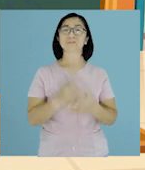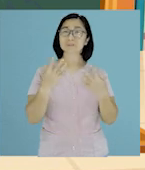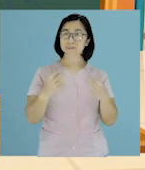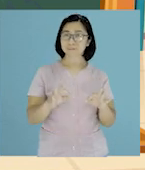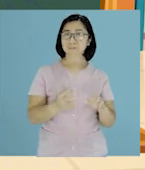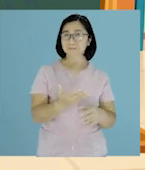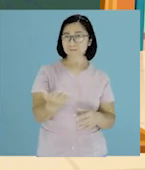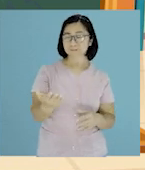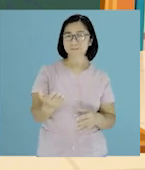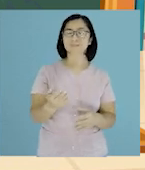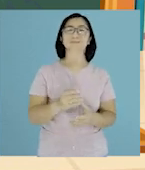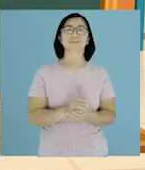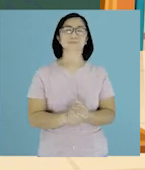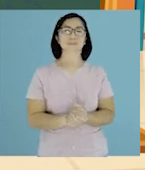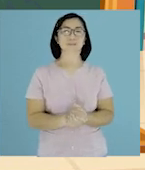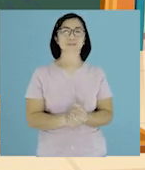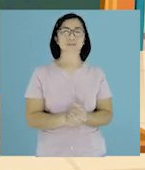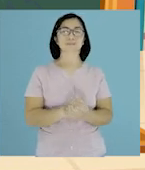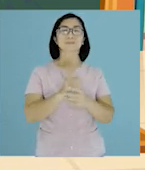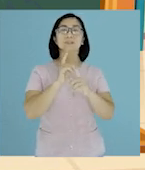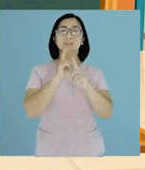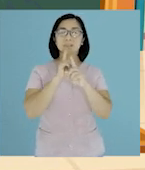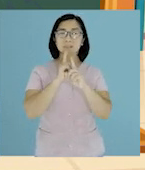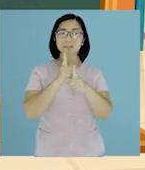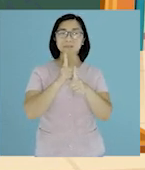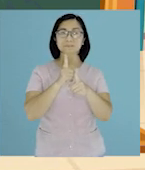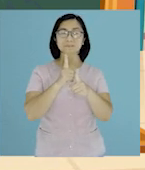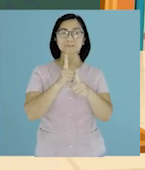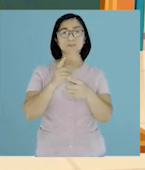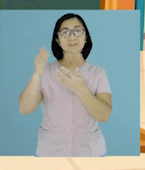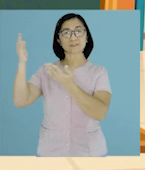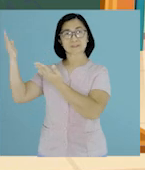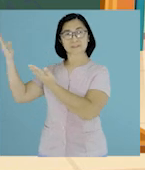Tapos na ba? Ang sagot mo ba ay